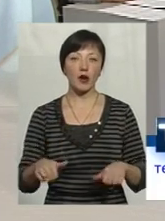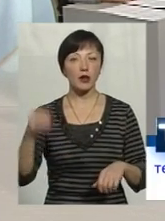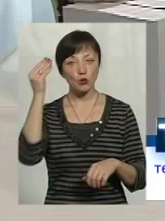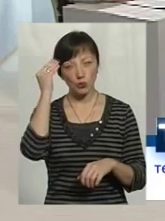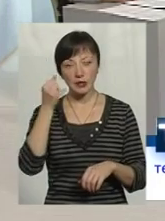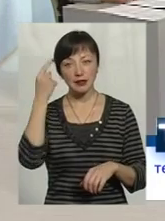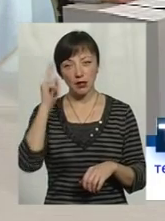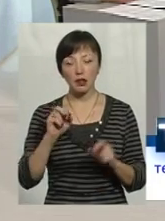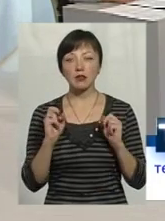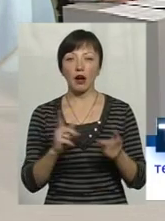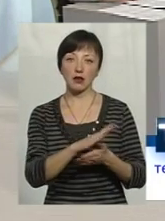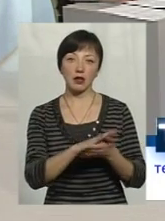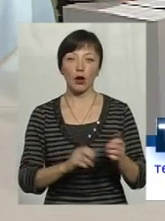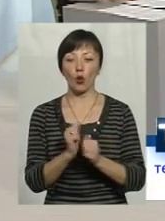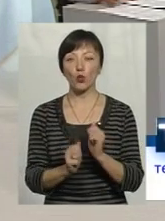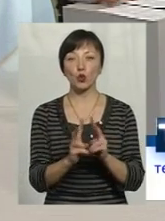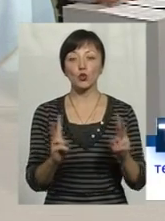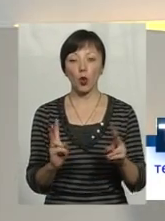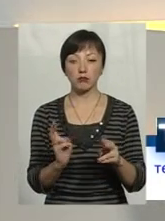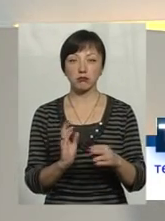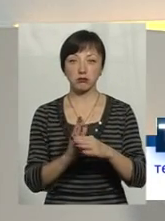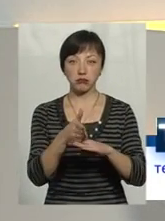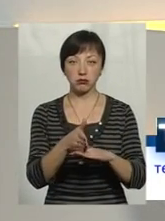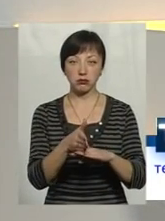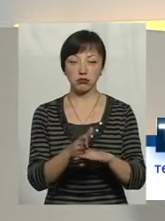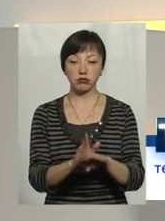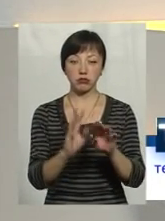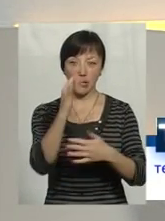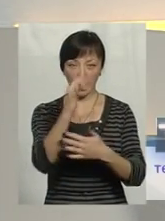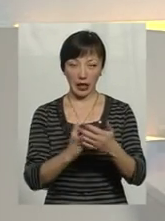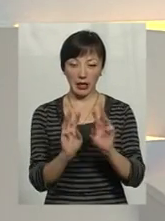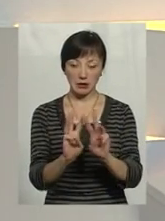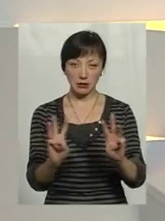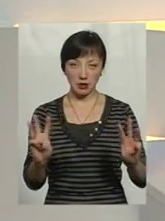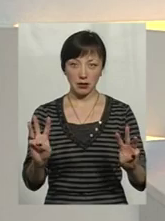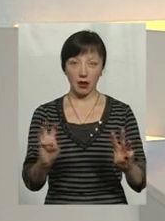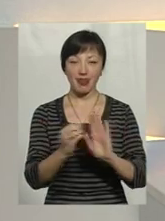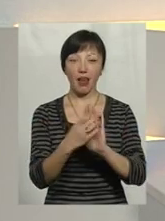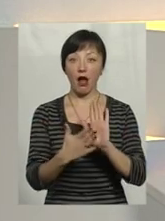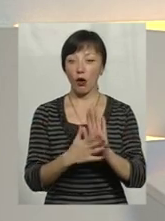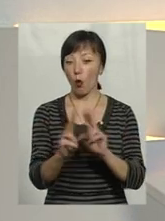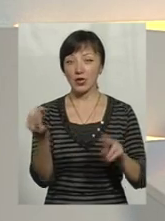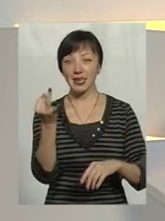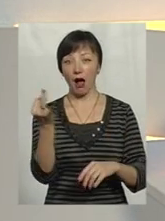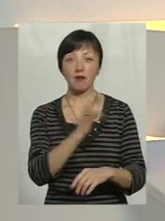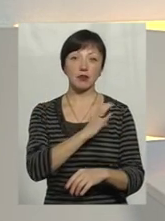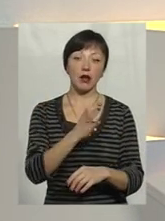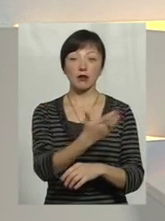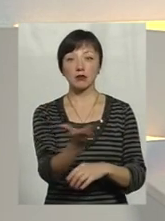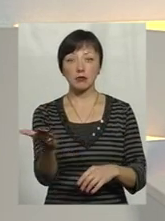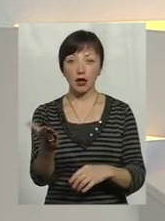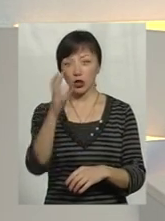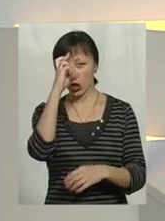і вони знали, як надалі. Кожен, хто зайде у єдиний реєстр декларацій, якщо когось зацікавлять статки